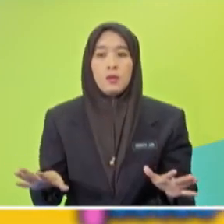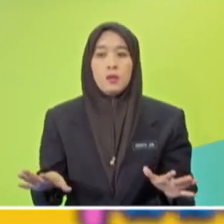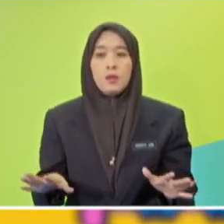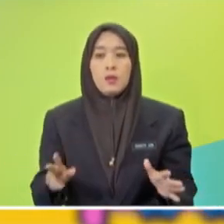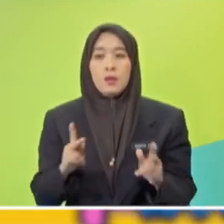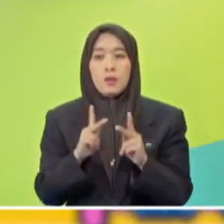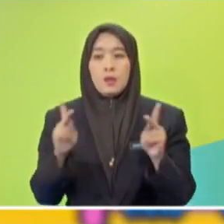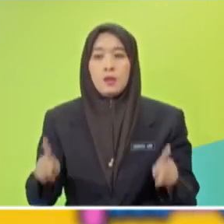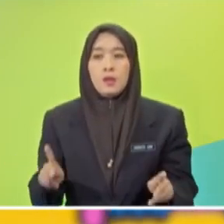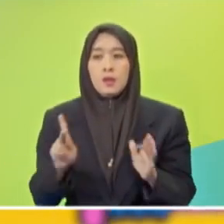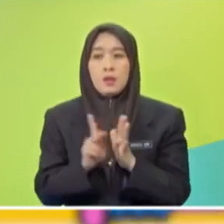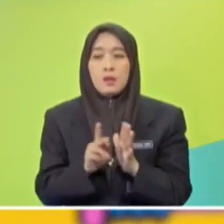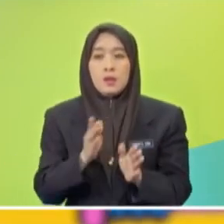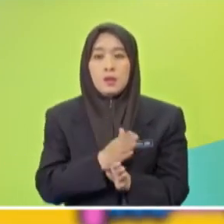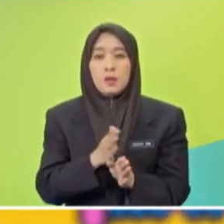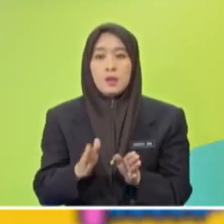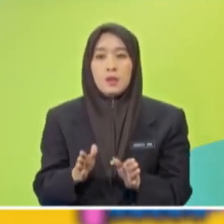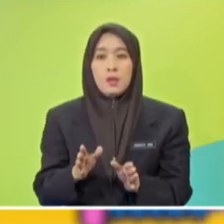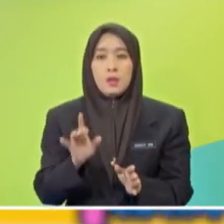8148 oke